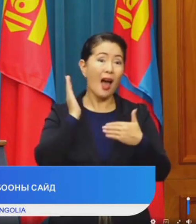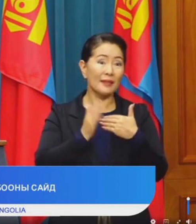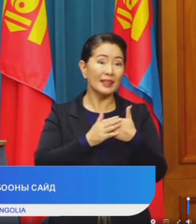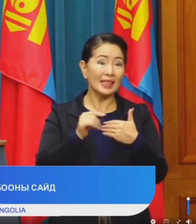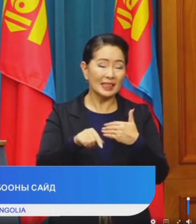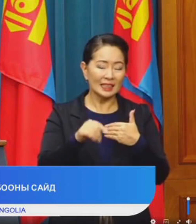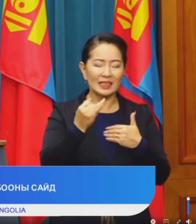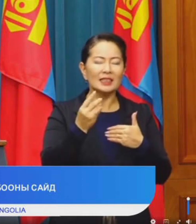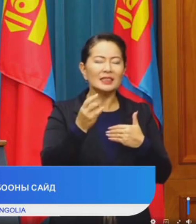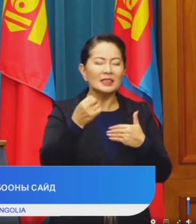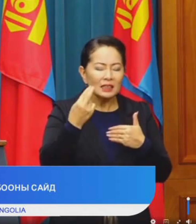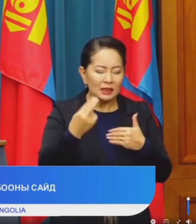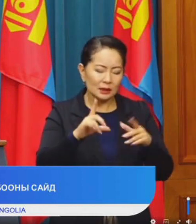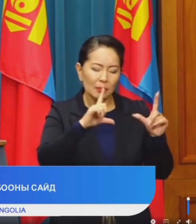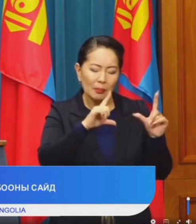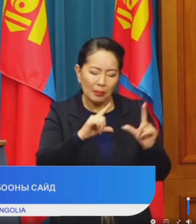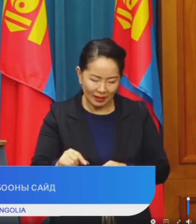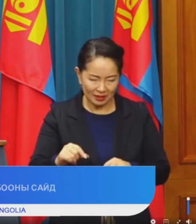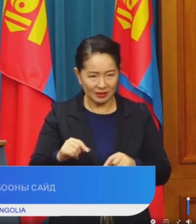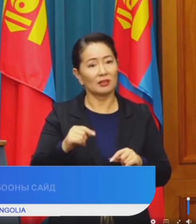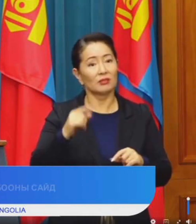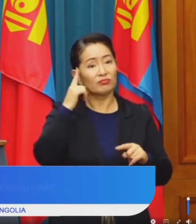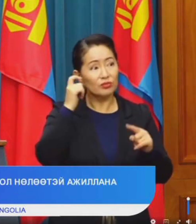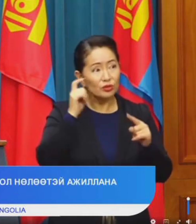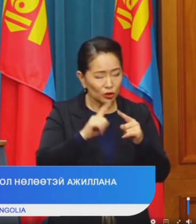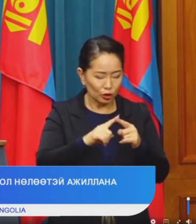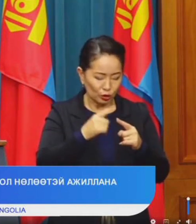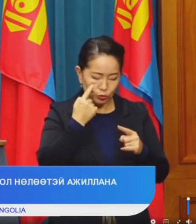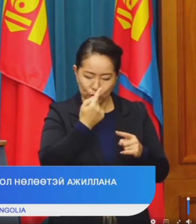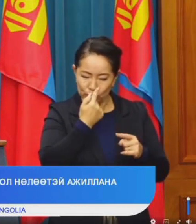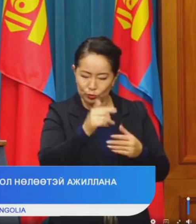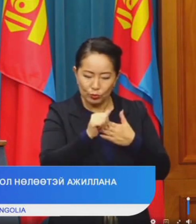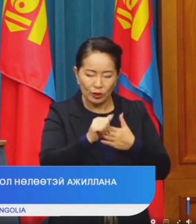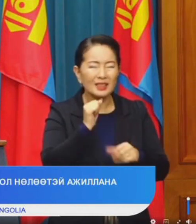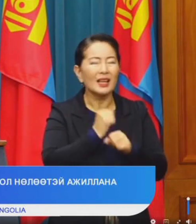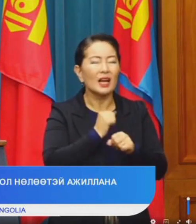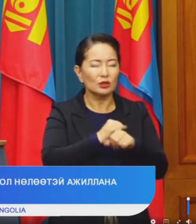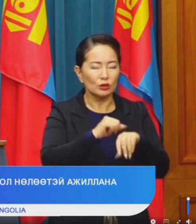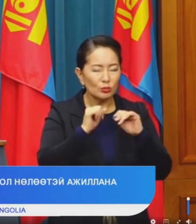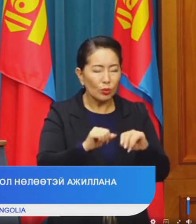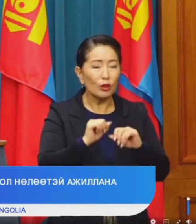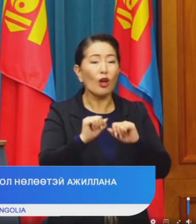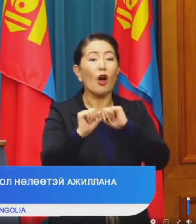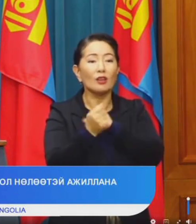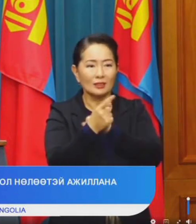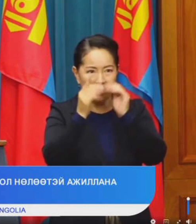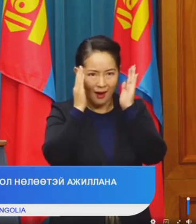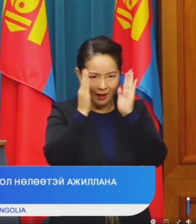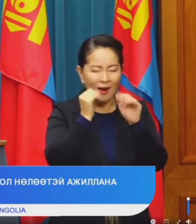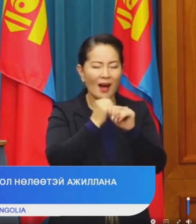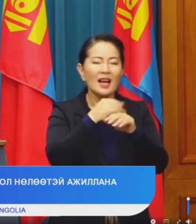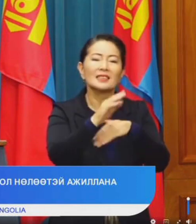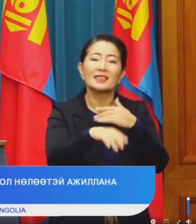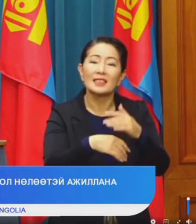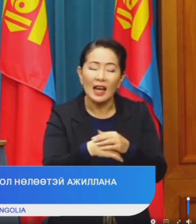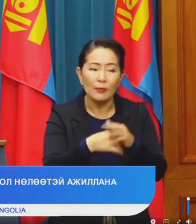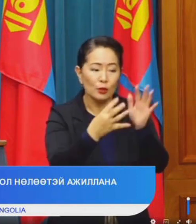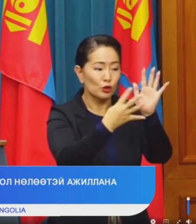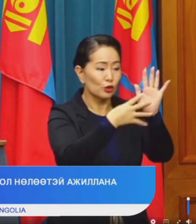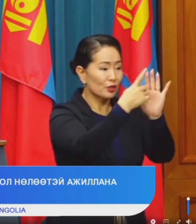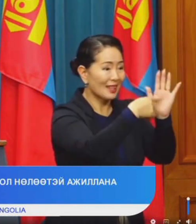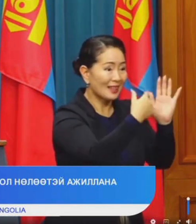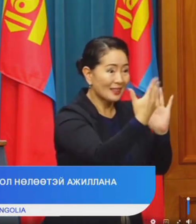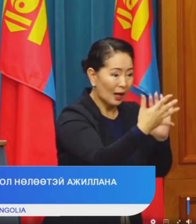индекс бууруулах ийм зорилтыг бол одоо бодтой ажил хэрэг бол онцгой анхаарал хандуулж ажиллана. 9